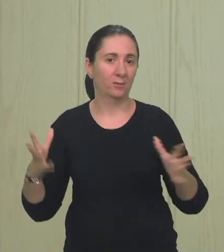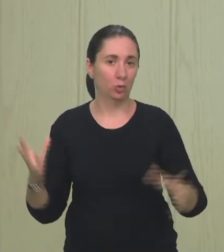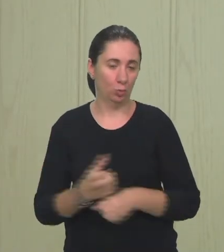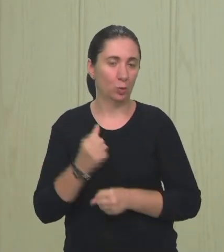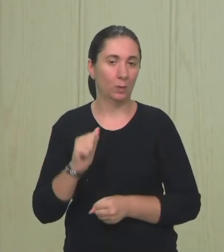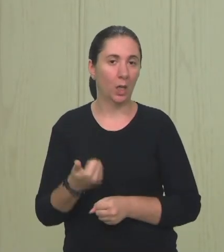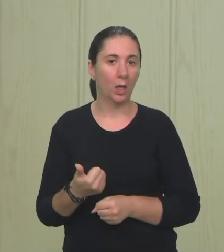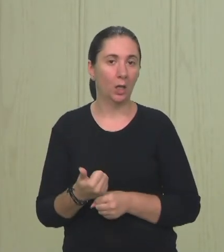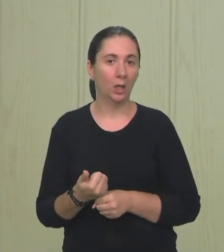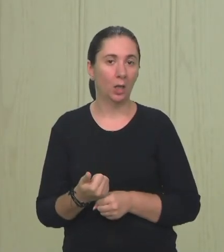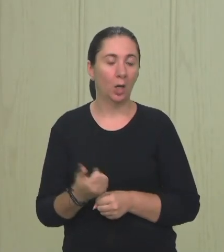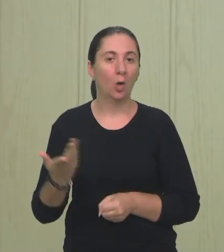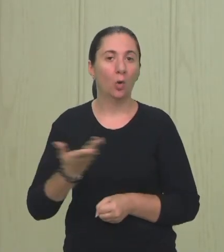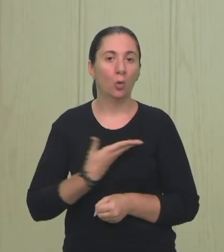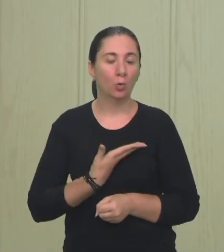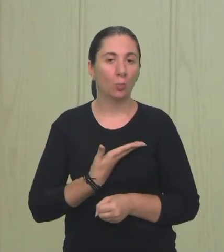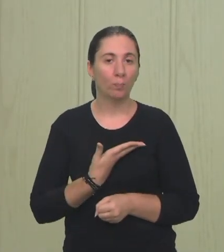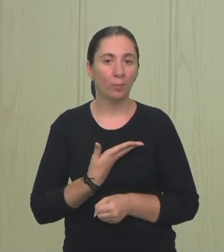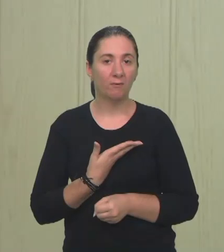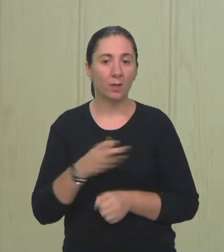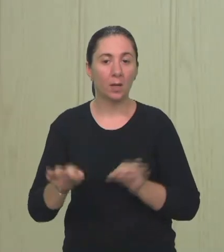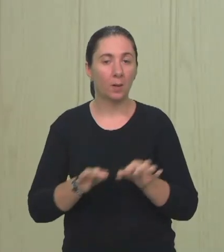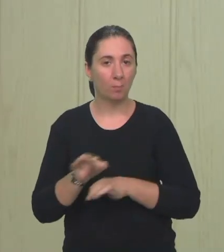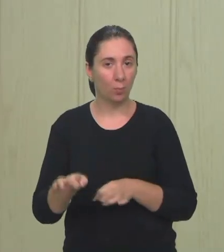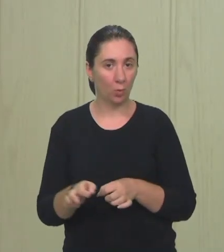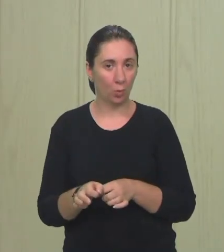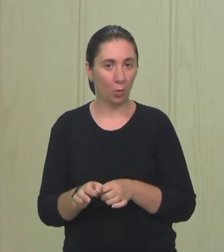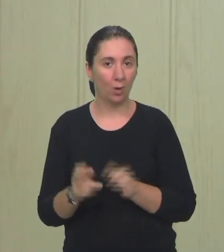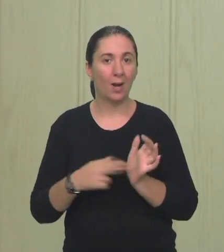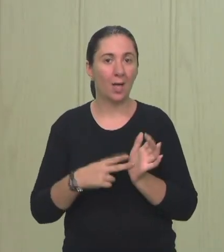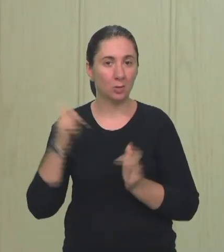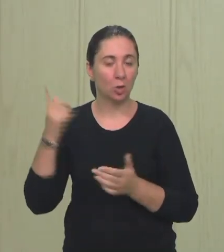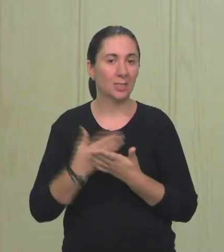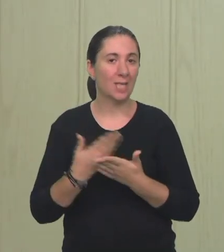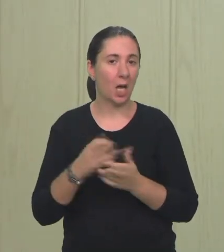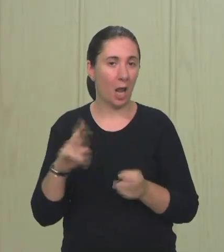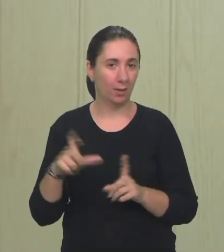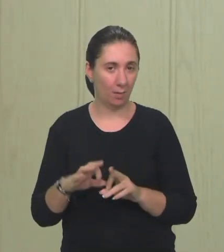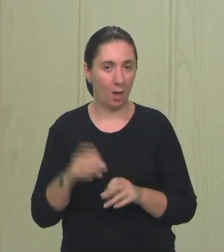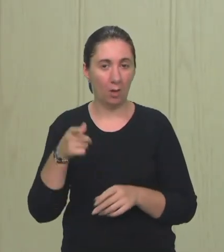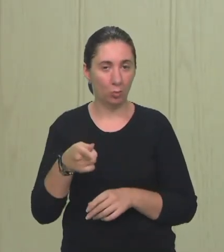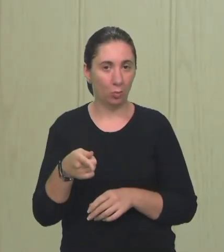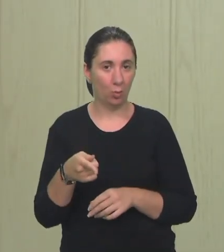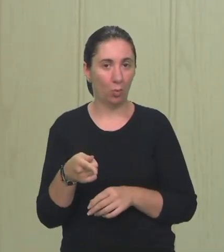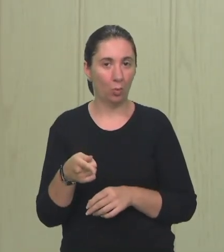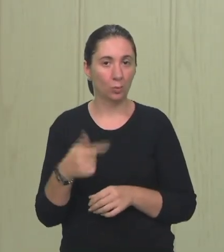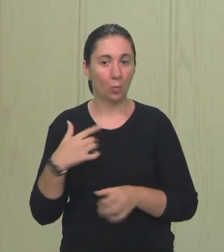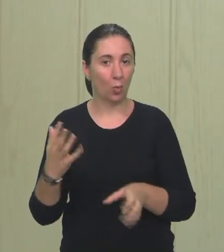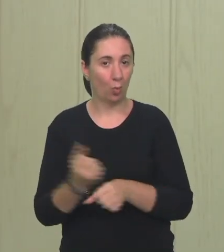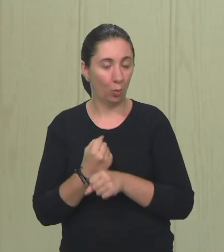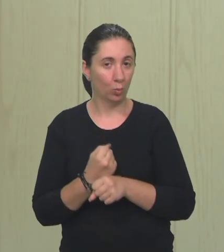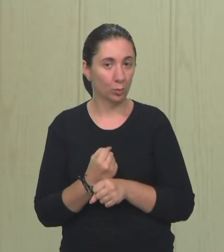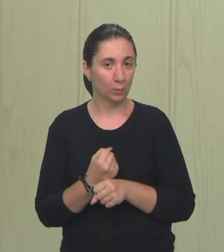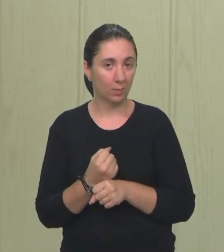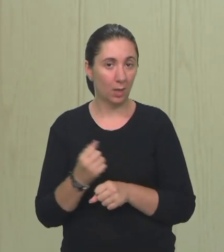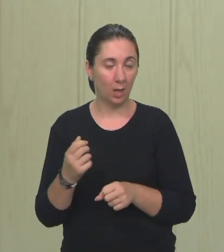je dobivanje projekta Nacionalne zaklade. Znači, to smo uspjeli